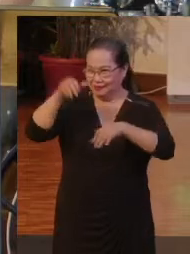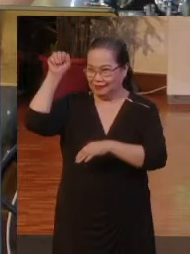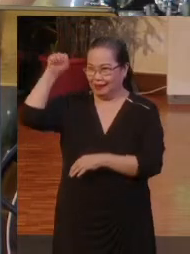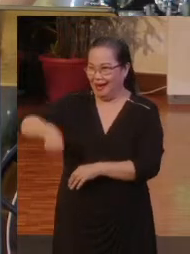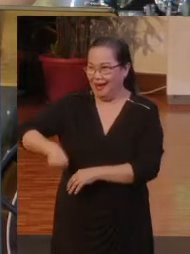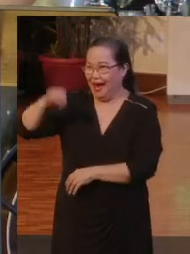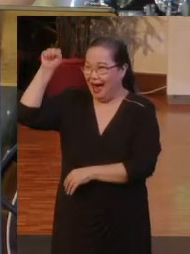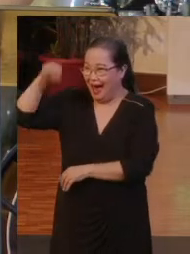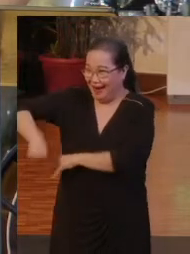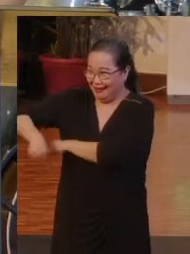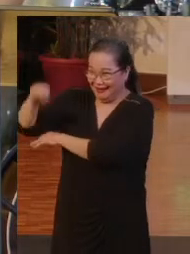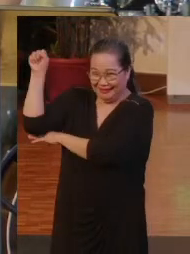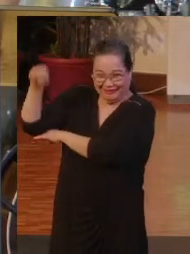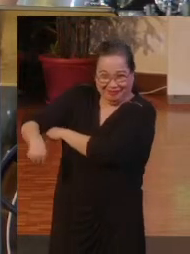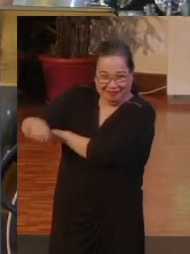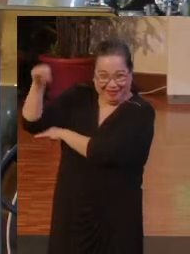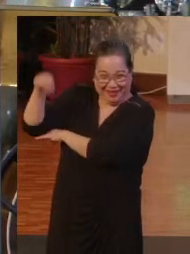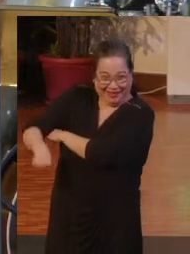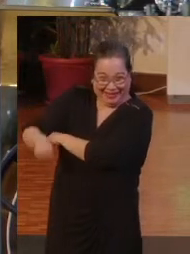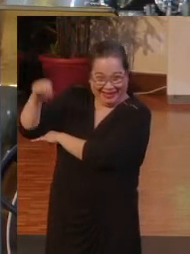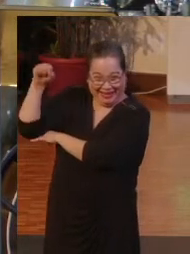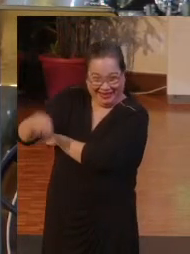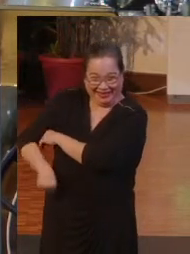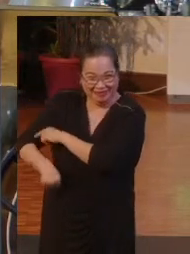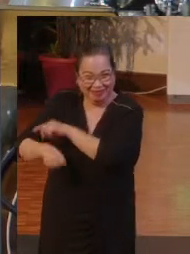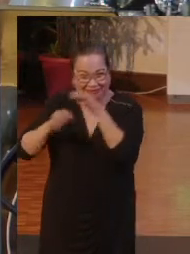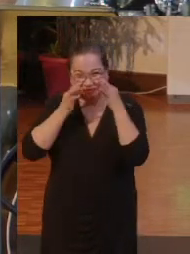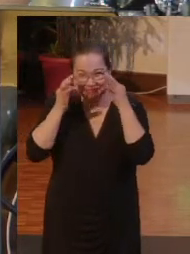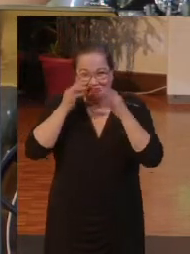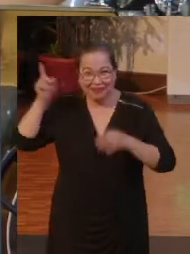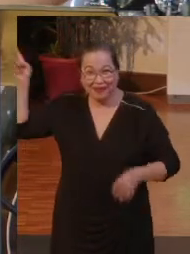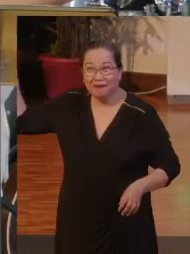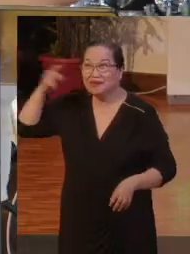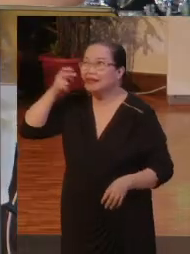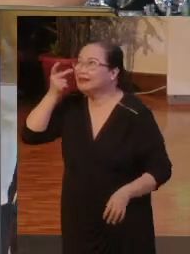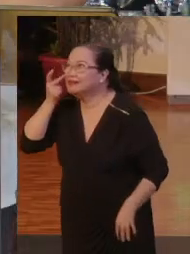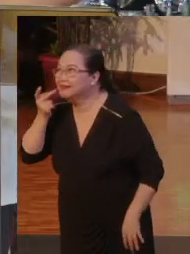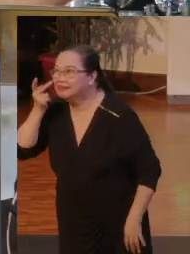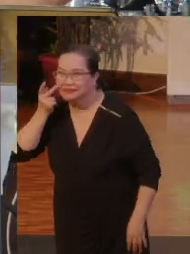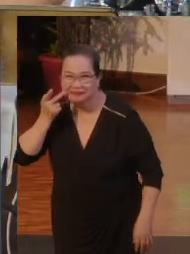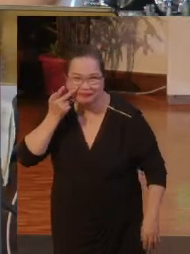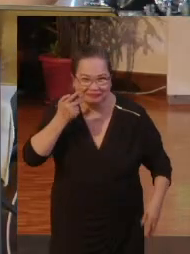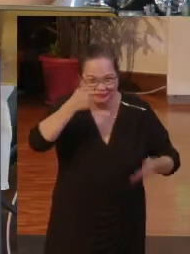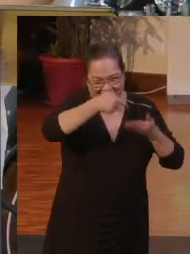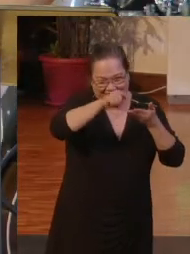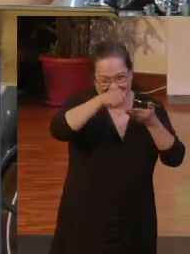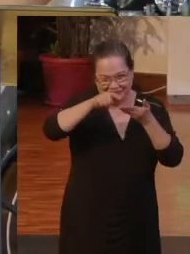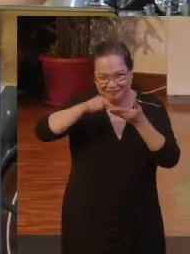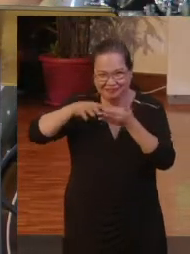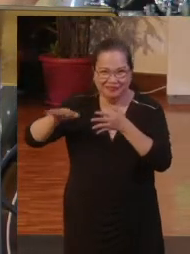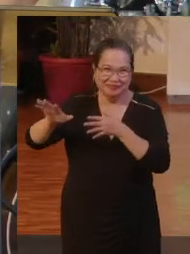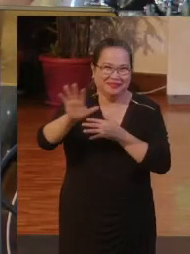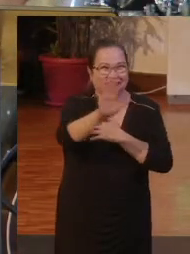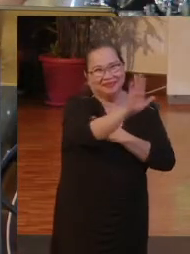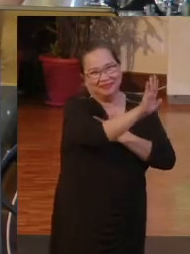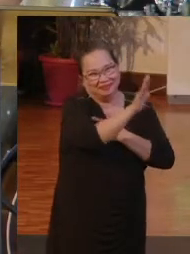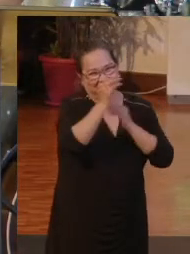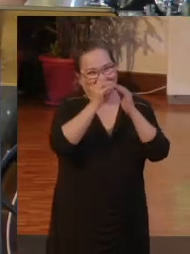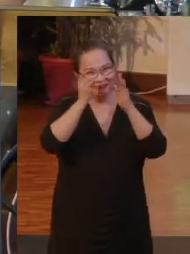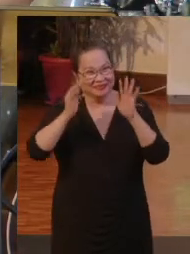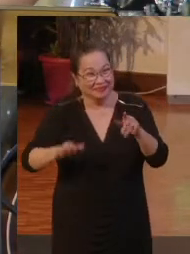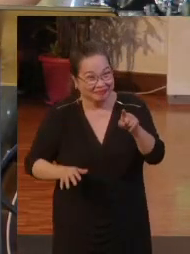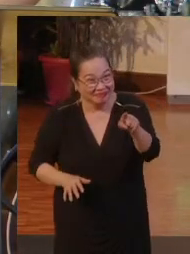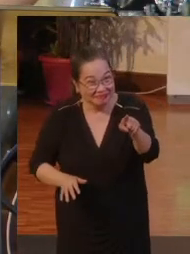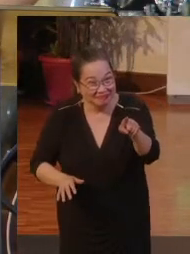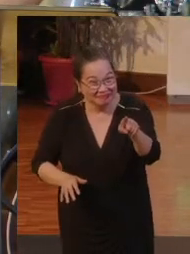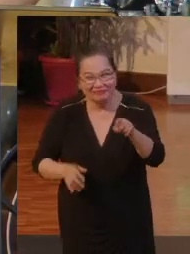ganon. Ha? Mag-i-inspect ako, mag-o-audit kami. No? Spot audit para